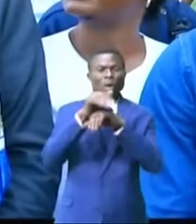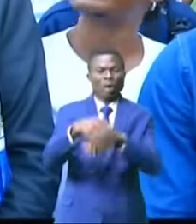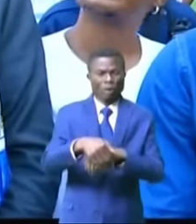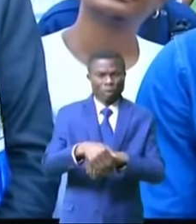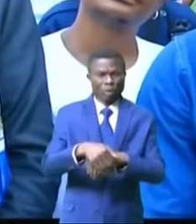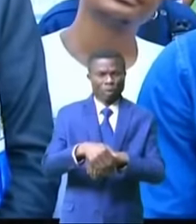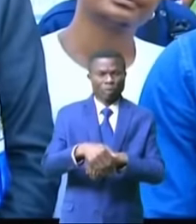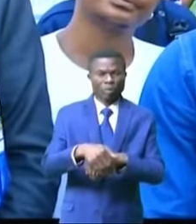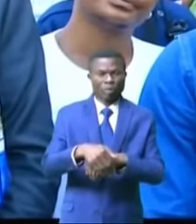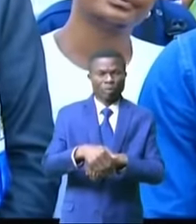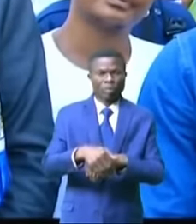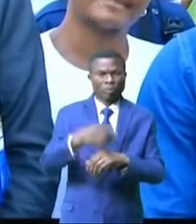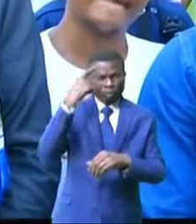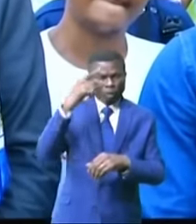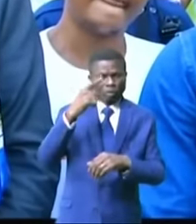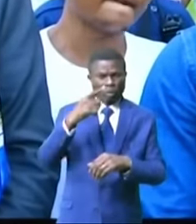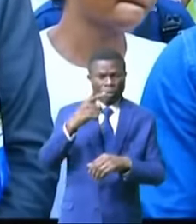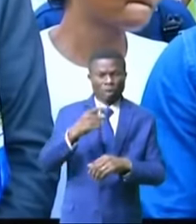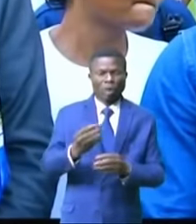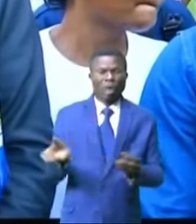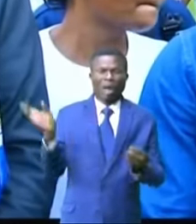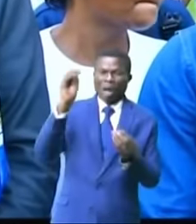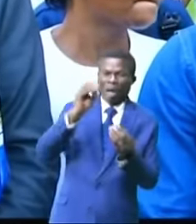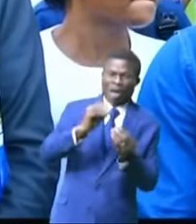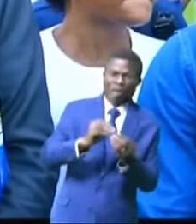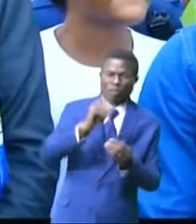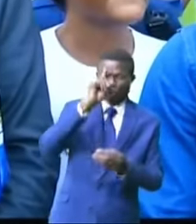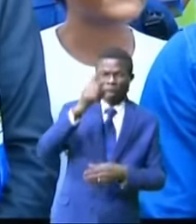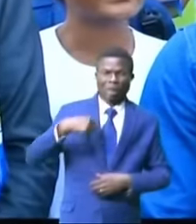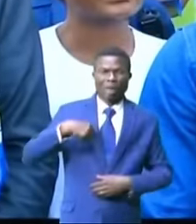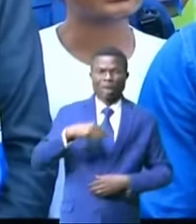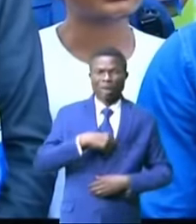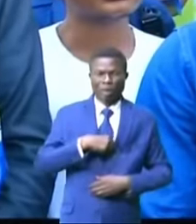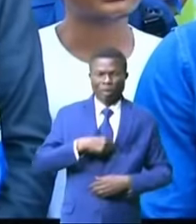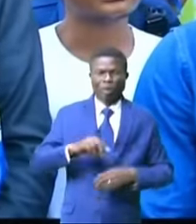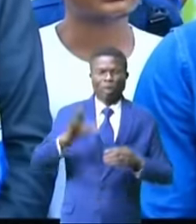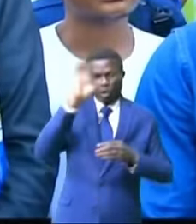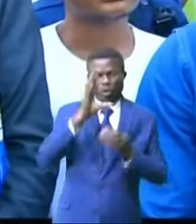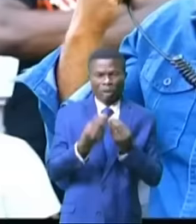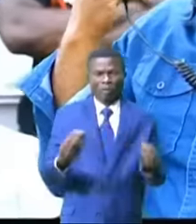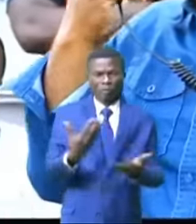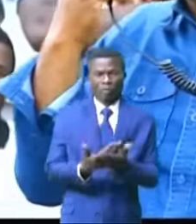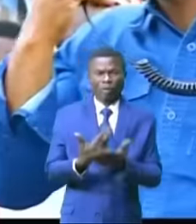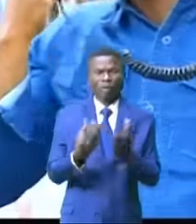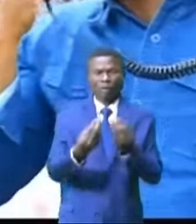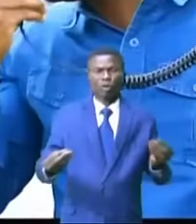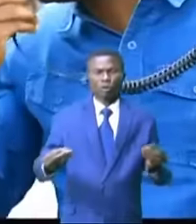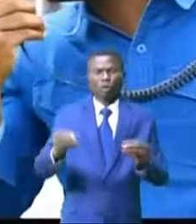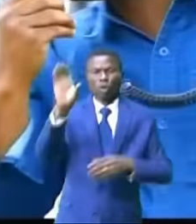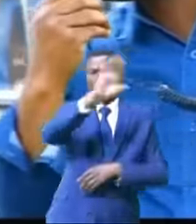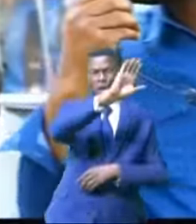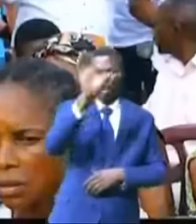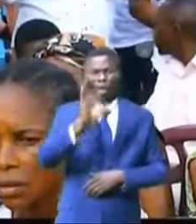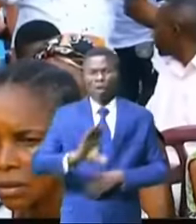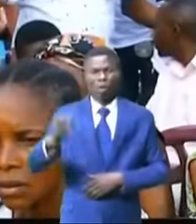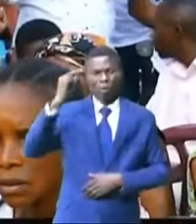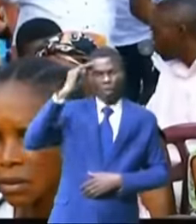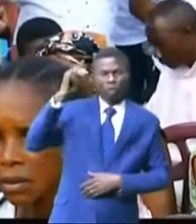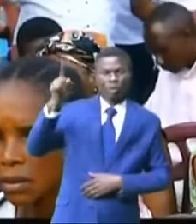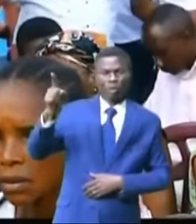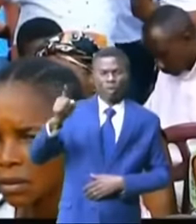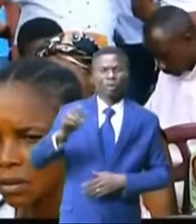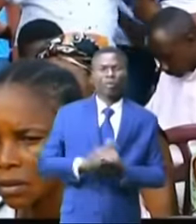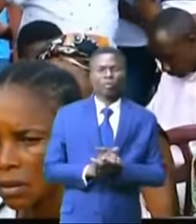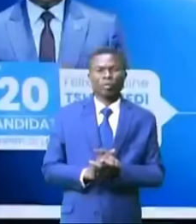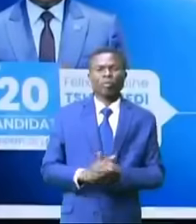pouvoir mettre nos intelligences ensemble pour pouvoir trouver des solutions de Mongafula. Son offre politique se